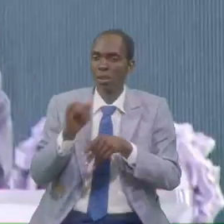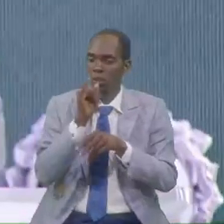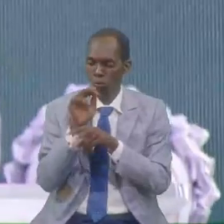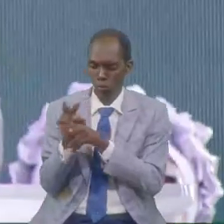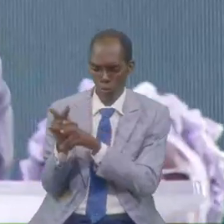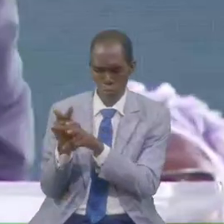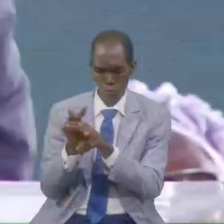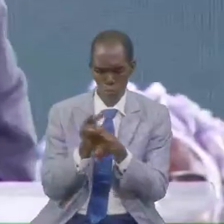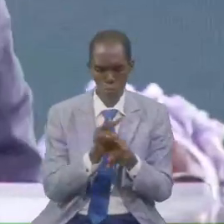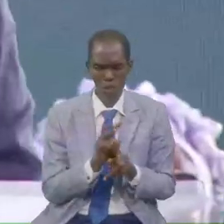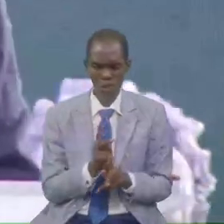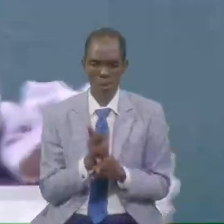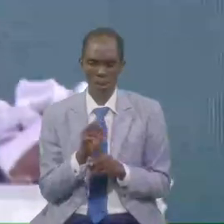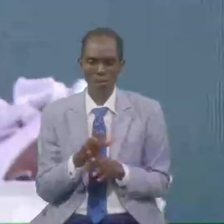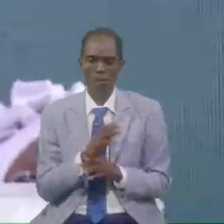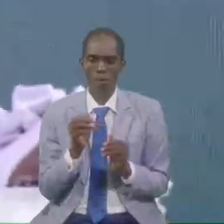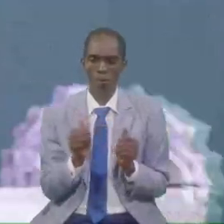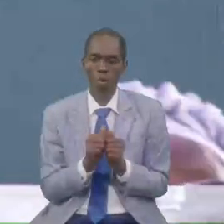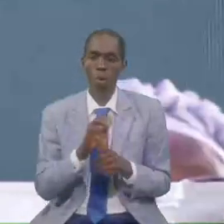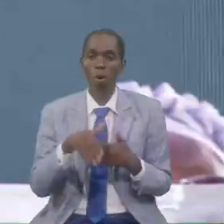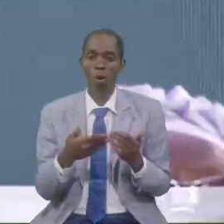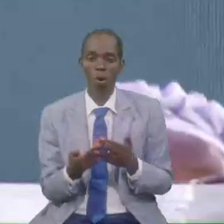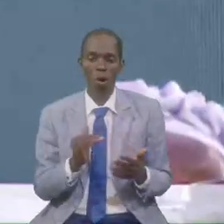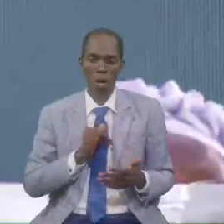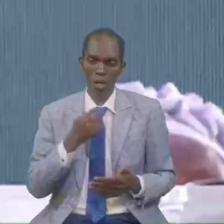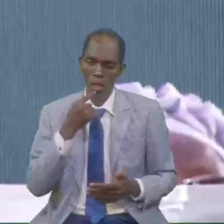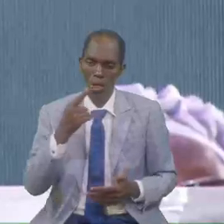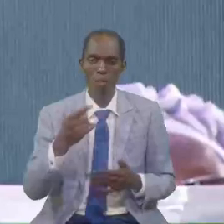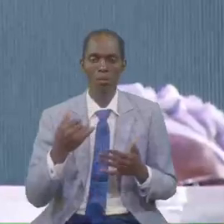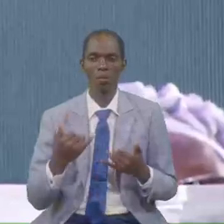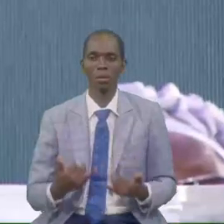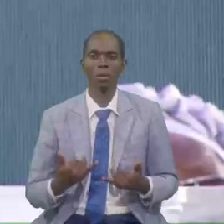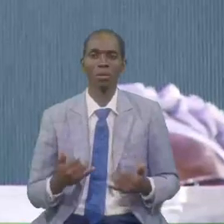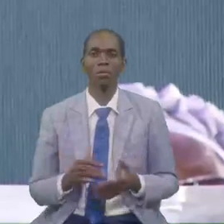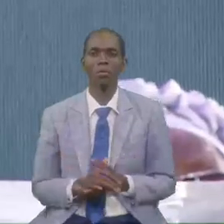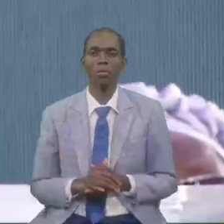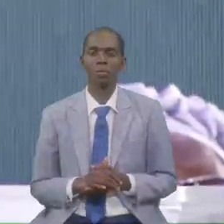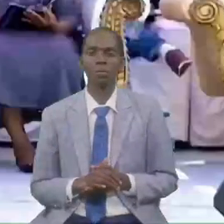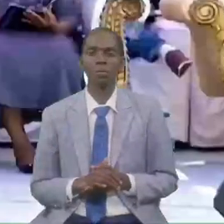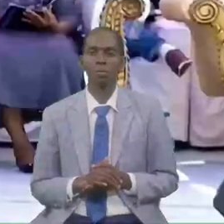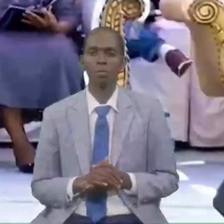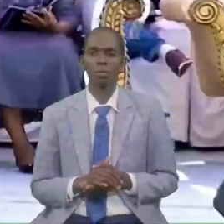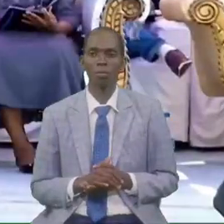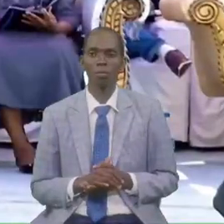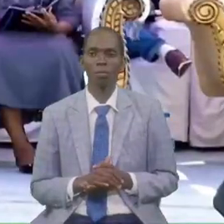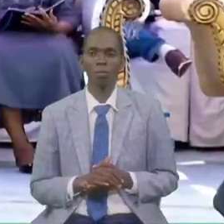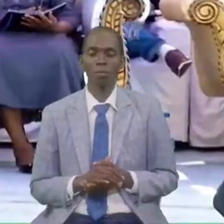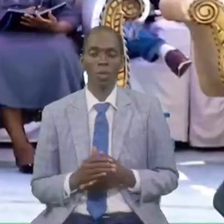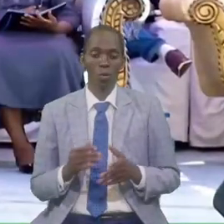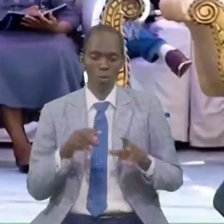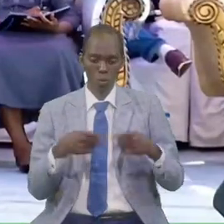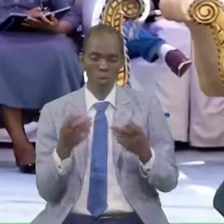Et donc, les fondamentaux, la vigilance fondamentale des héros vertueux, c'est qu'ils veillent sur tout ce que je vous ai dit.